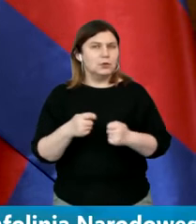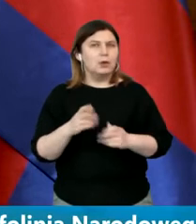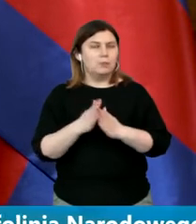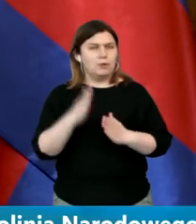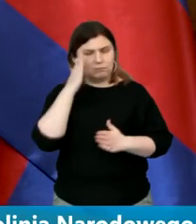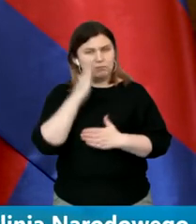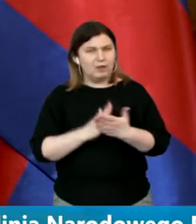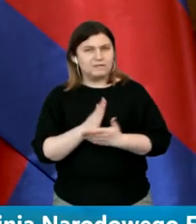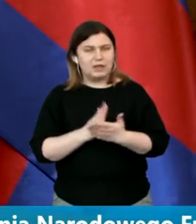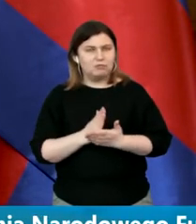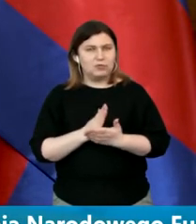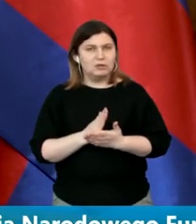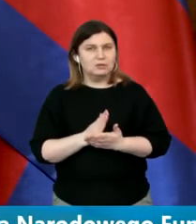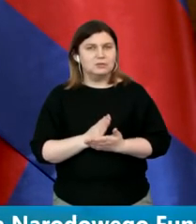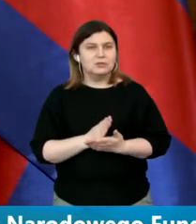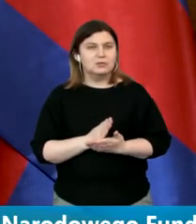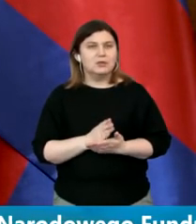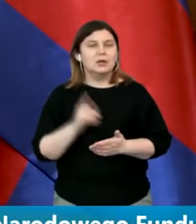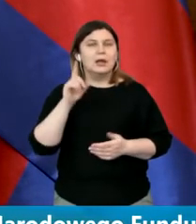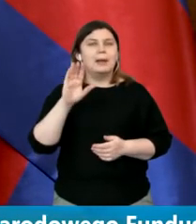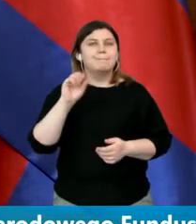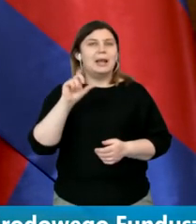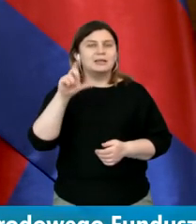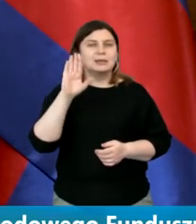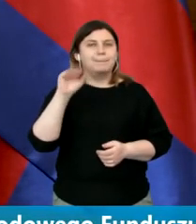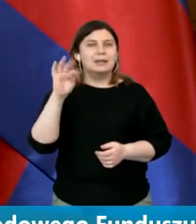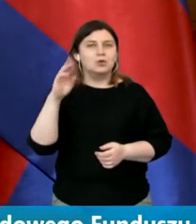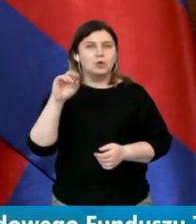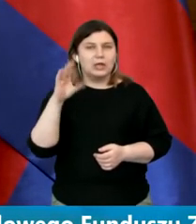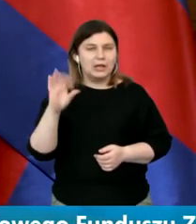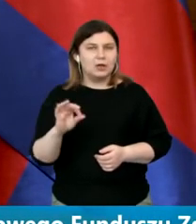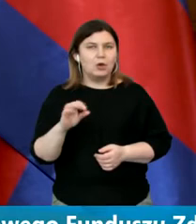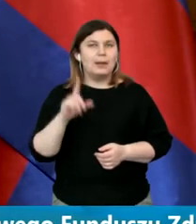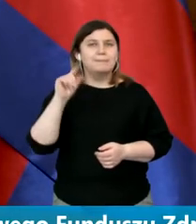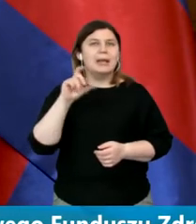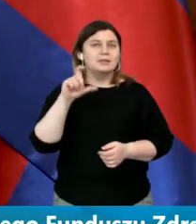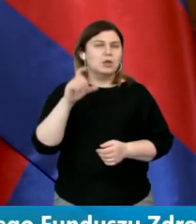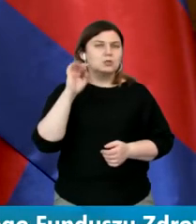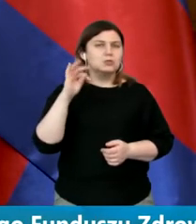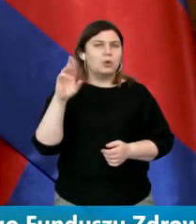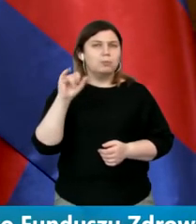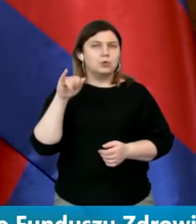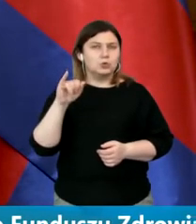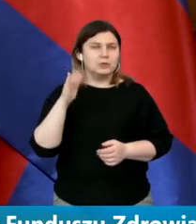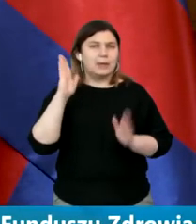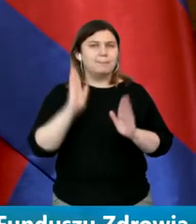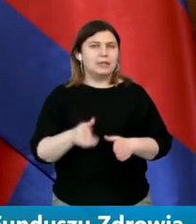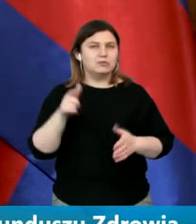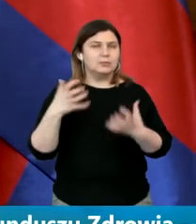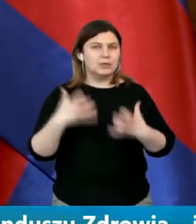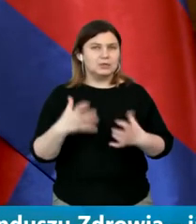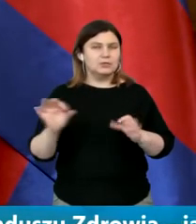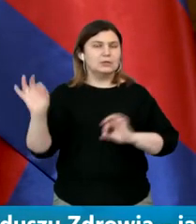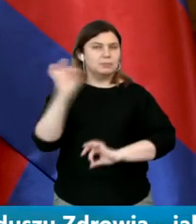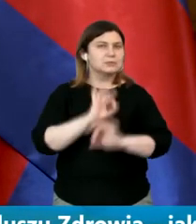że i Plac Batorego, i Plac Tobrucki to są te elementy, które będziemy chcieli